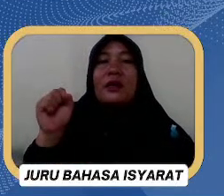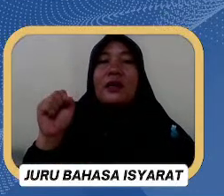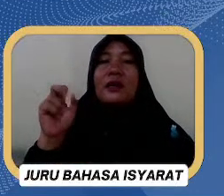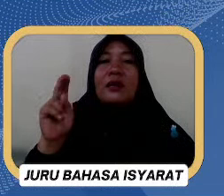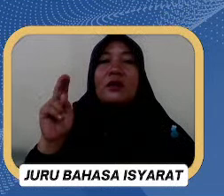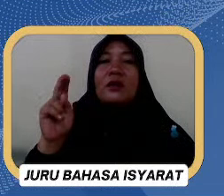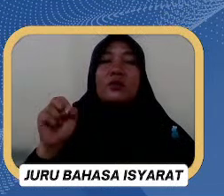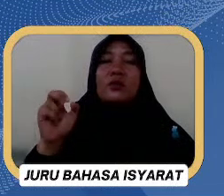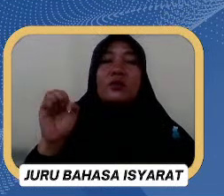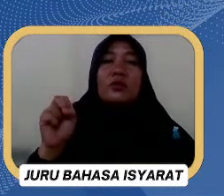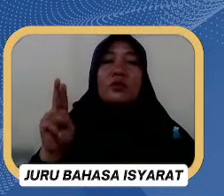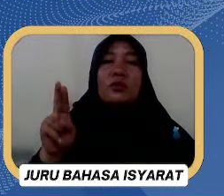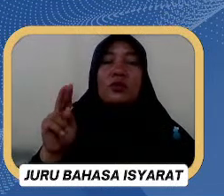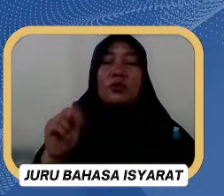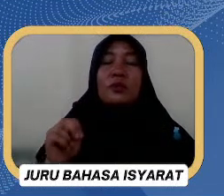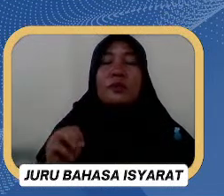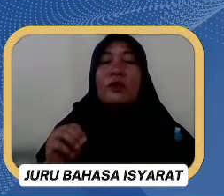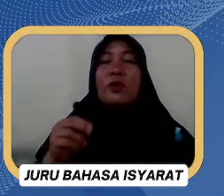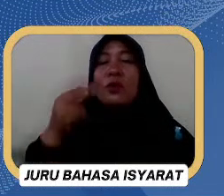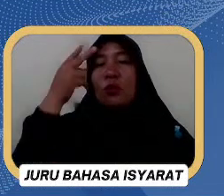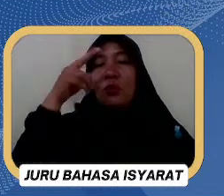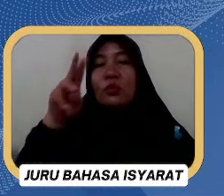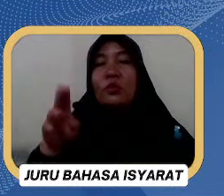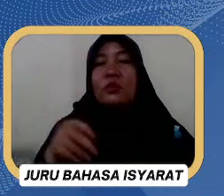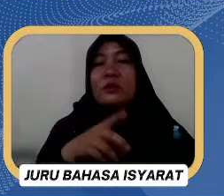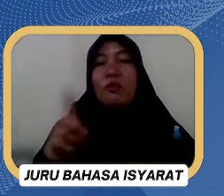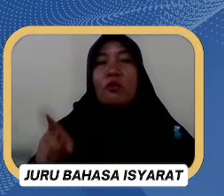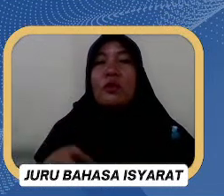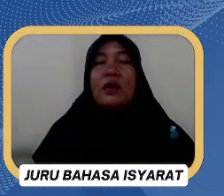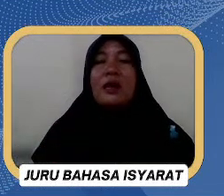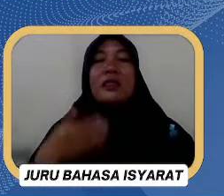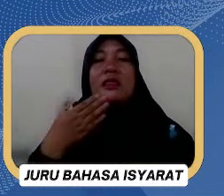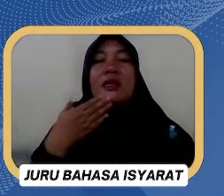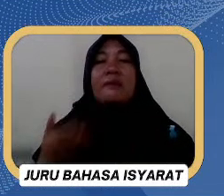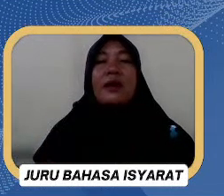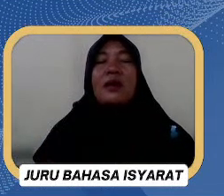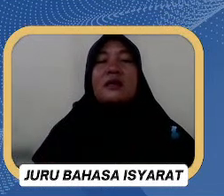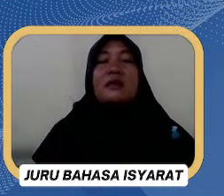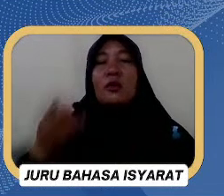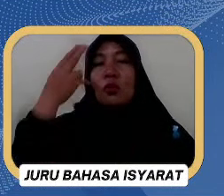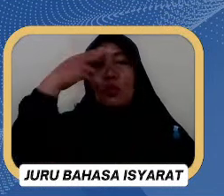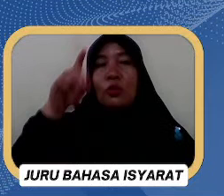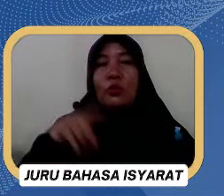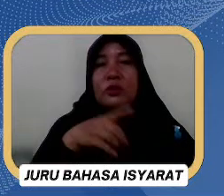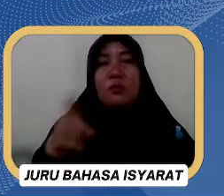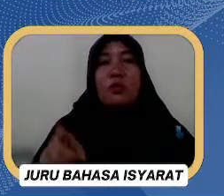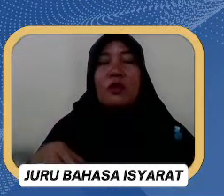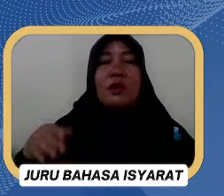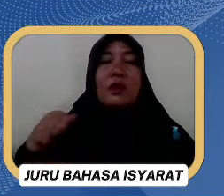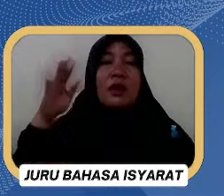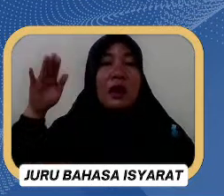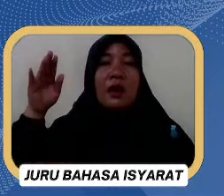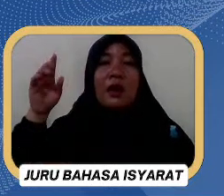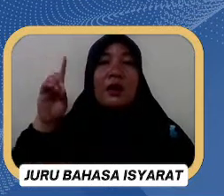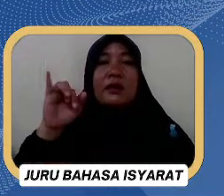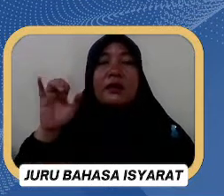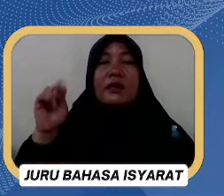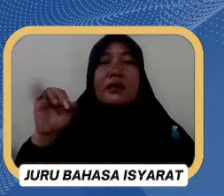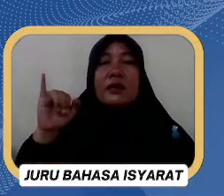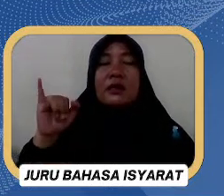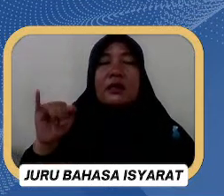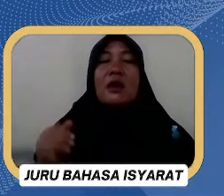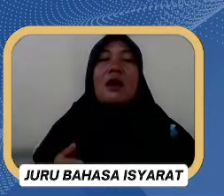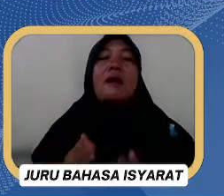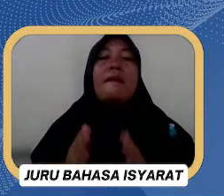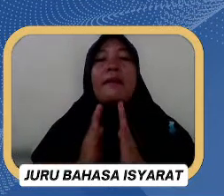bertanya, dan seluruh peserta webinar pada hari ini. Saya Dini Brilianti sebagai moderator pamit undur diri. Kurang lebihnya